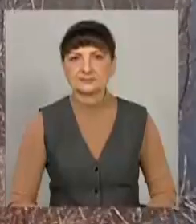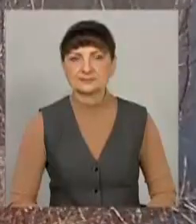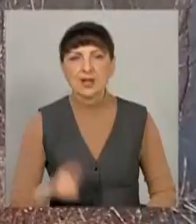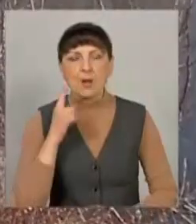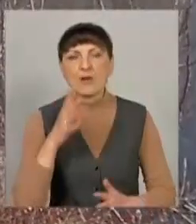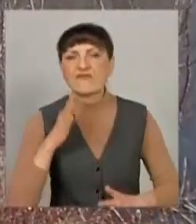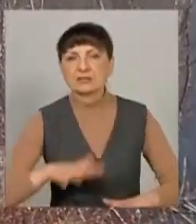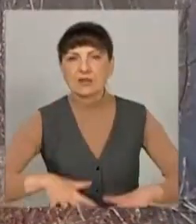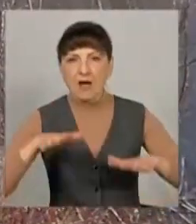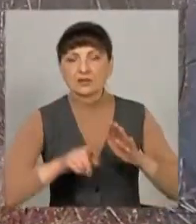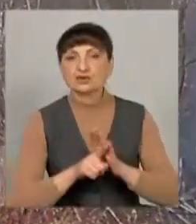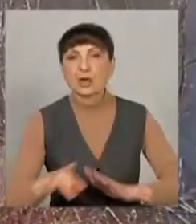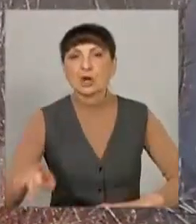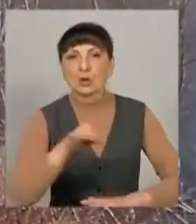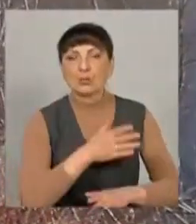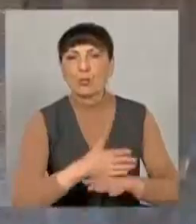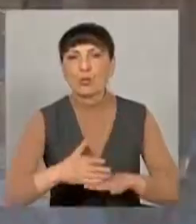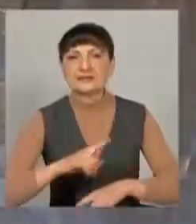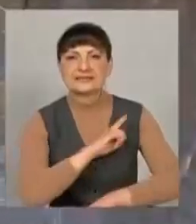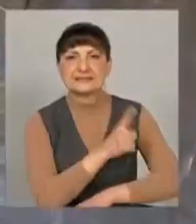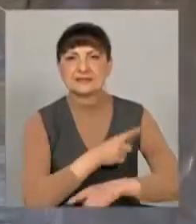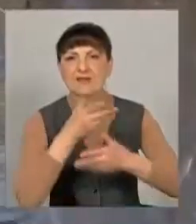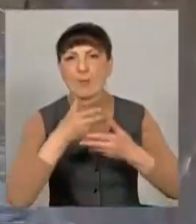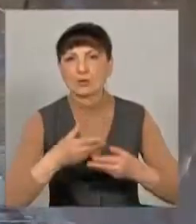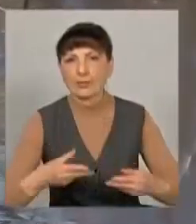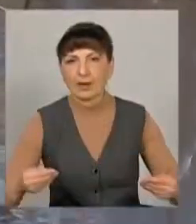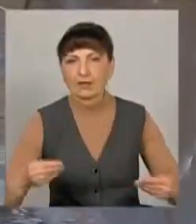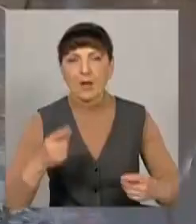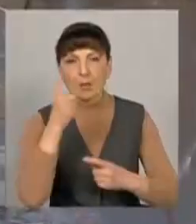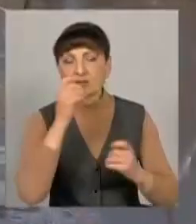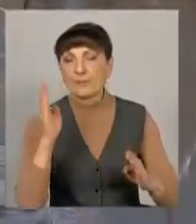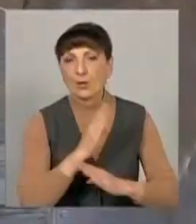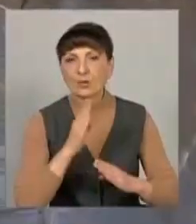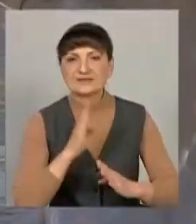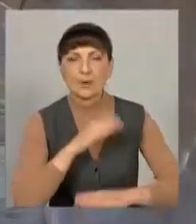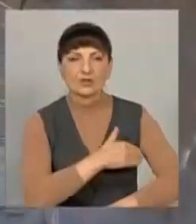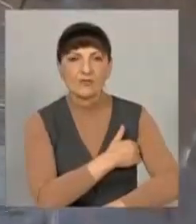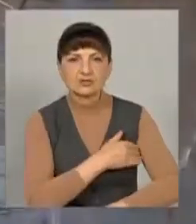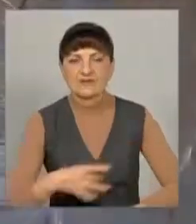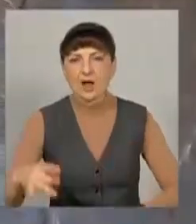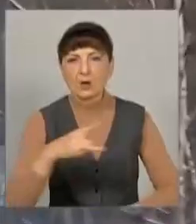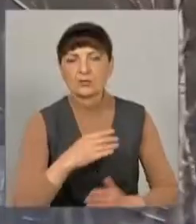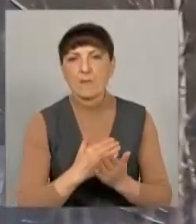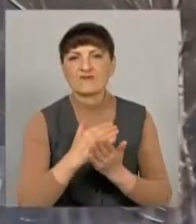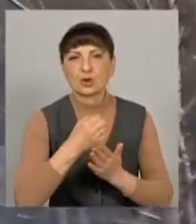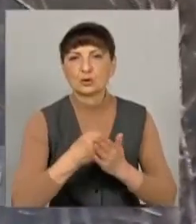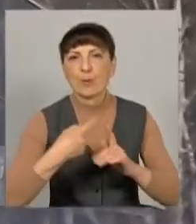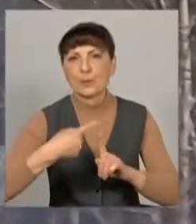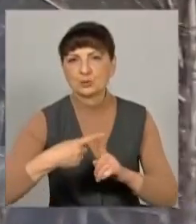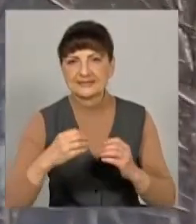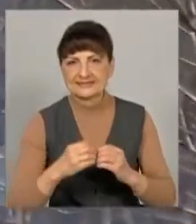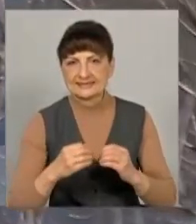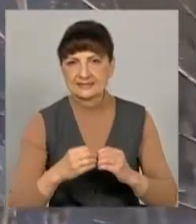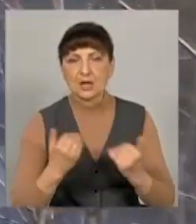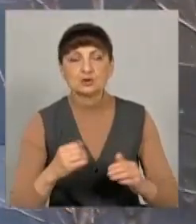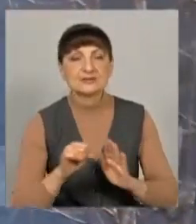Большая вода начала топить регион после резкого потепления. По данным метеорологов, температура воздуха в некоторых районах повысилась до плюс 10.